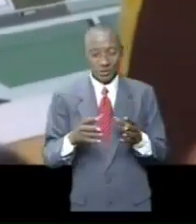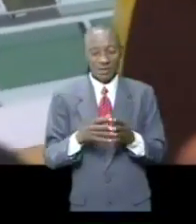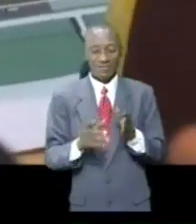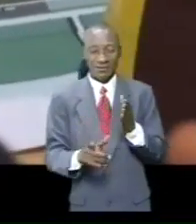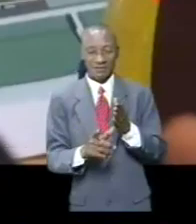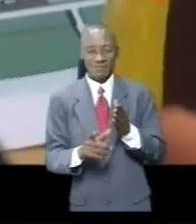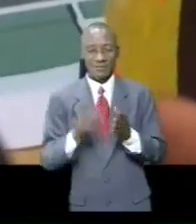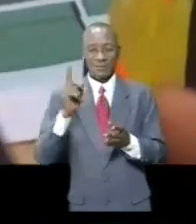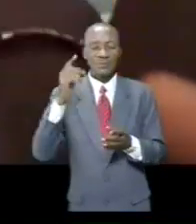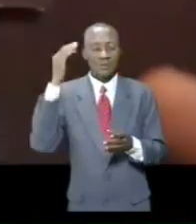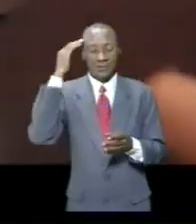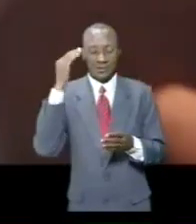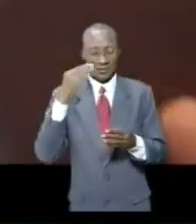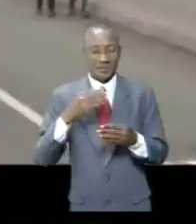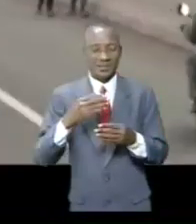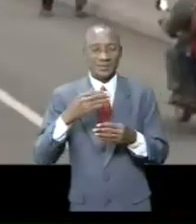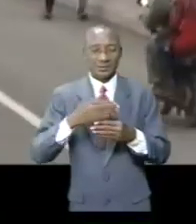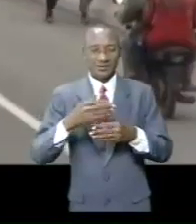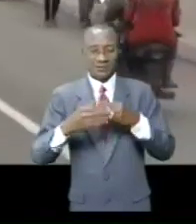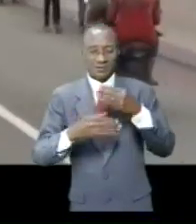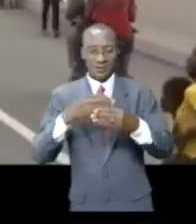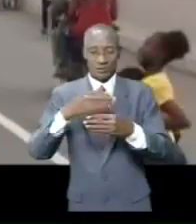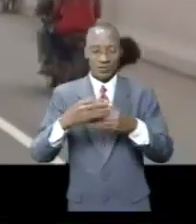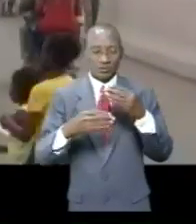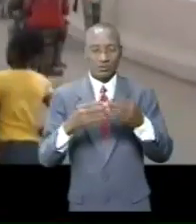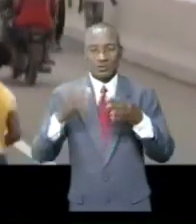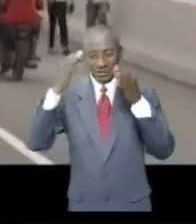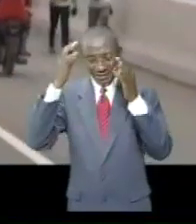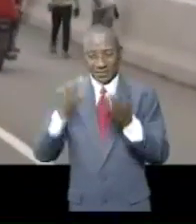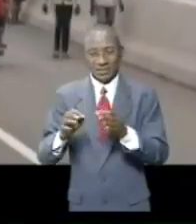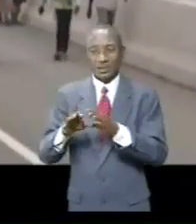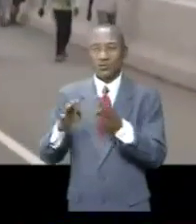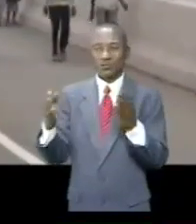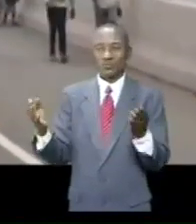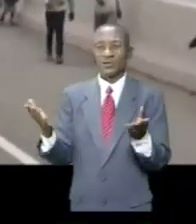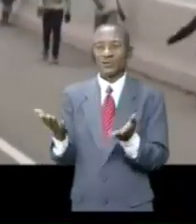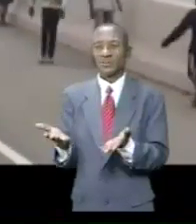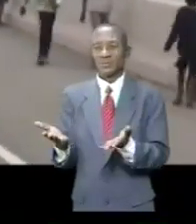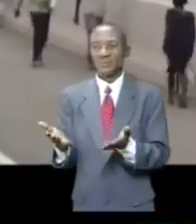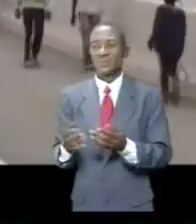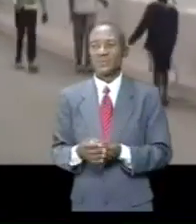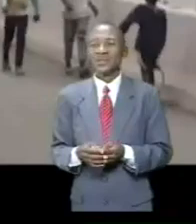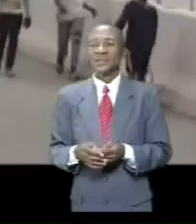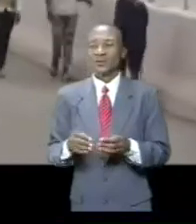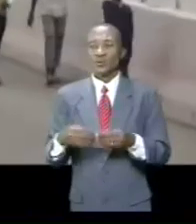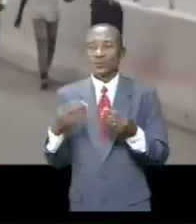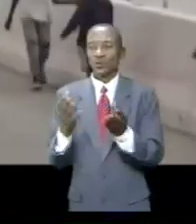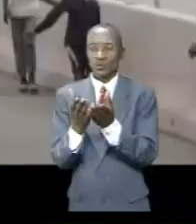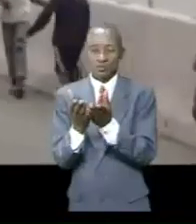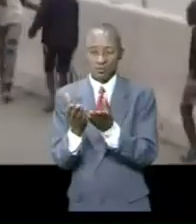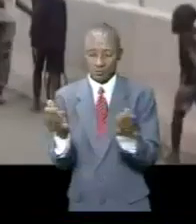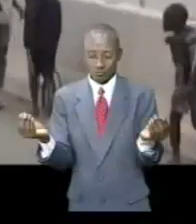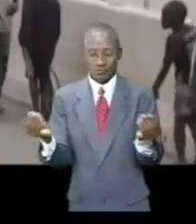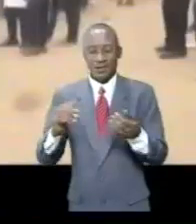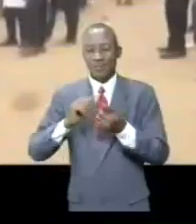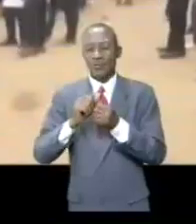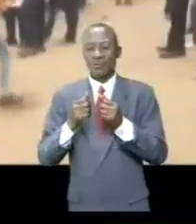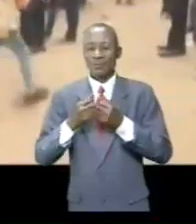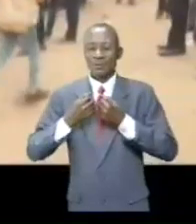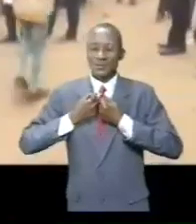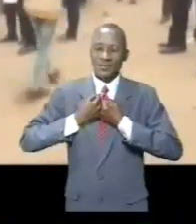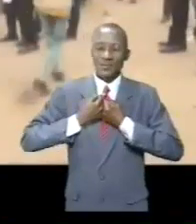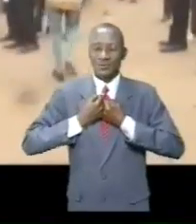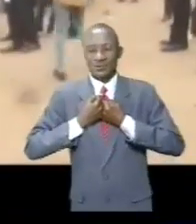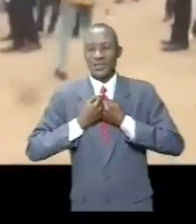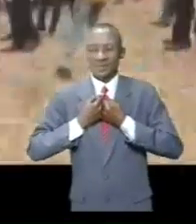des Infrastructures et Travaux Publics, Willingopos, vient tant soit peu résoudre le problème des embouteillages sur